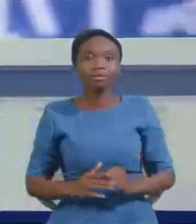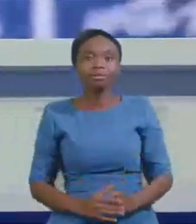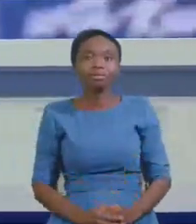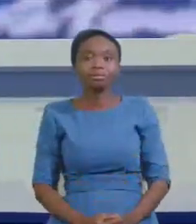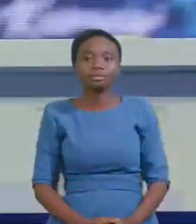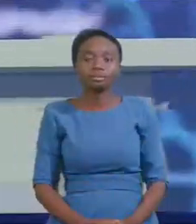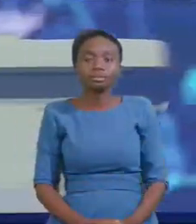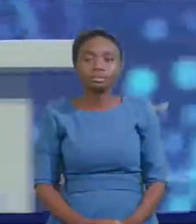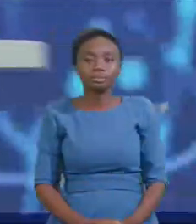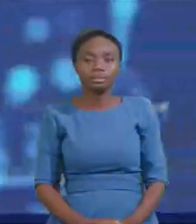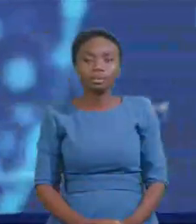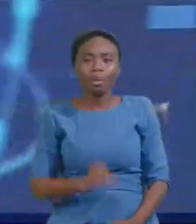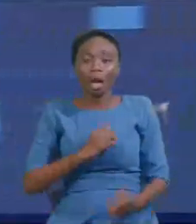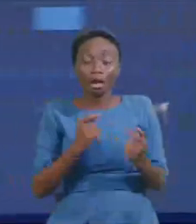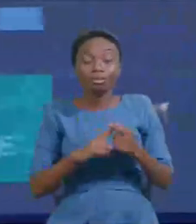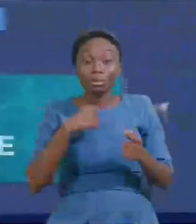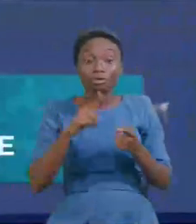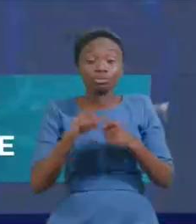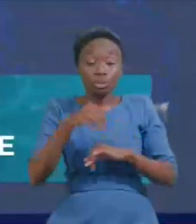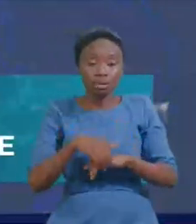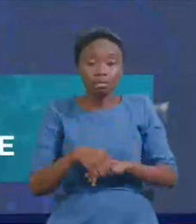Avancer dans la nature de paix de Dieu.